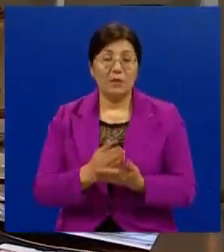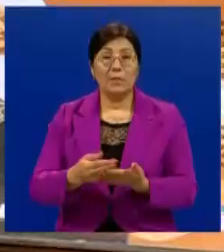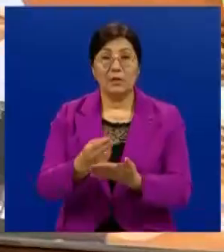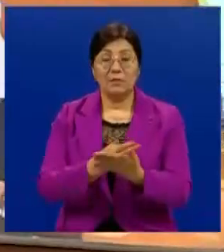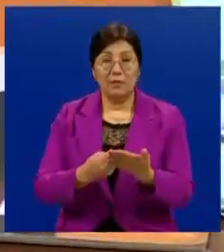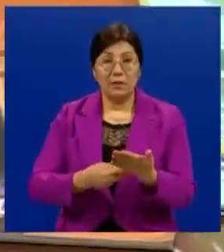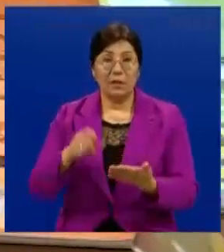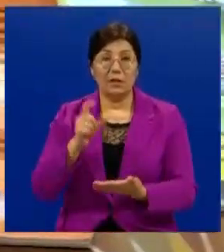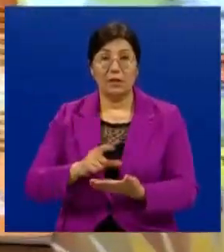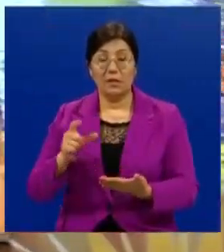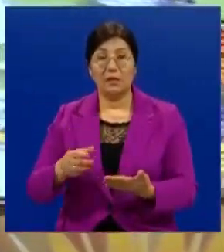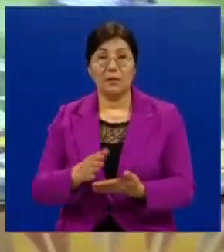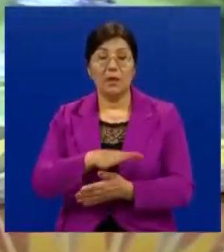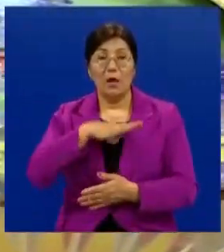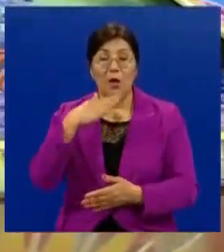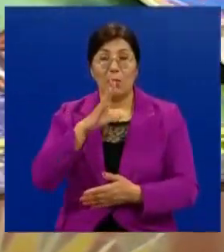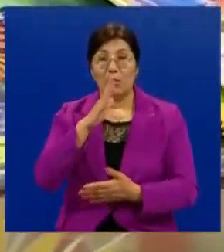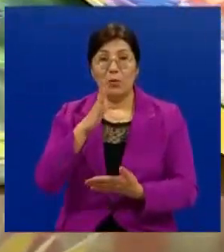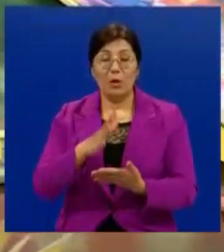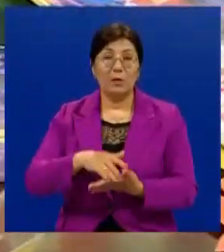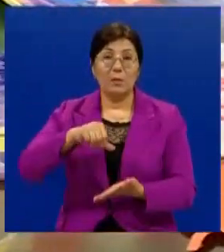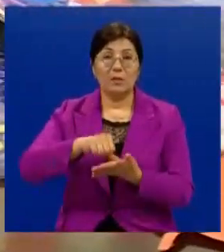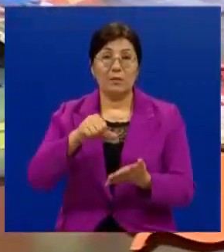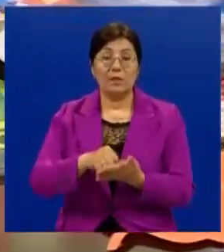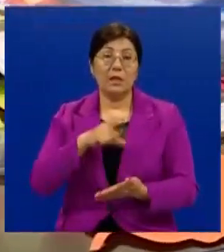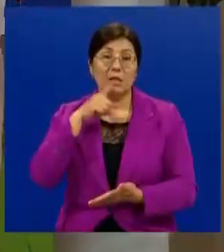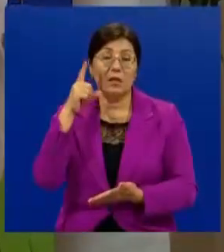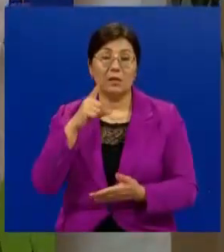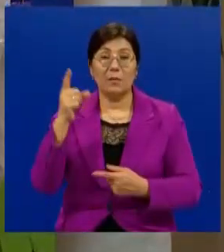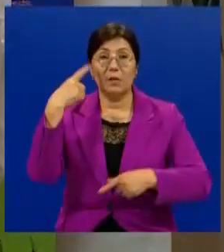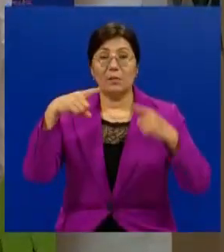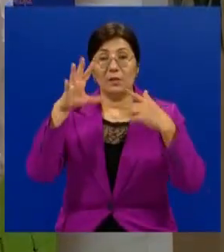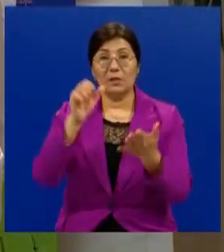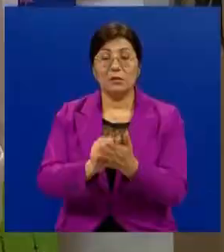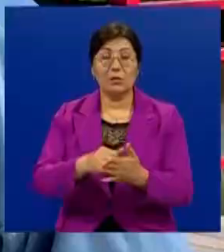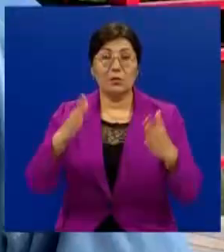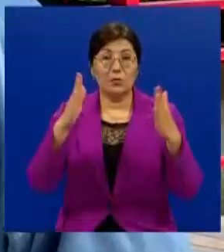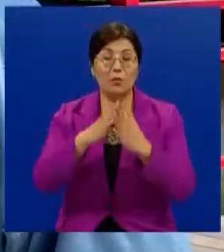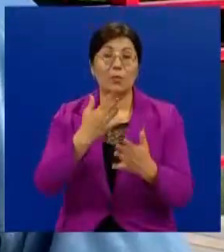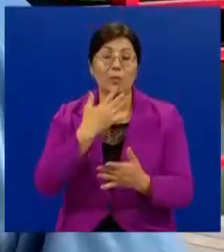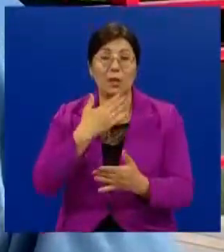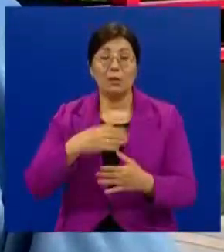и художников. К слову, много лет привлечением молодежи к искусству занимается Дом народного творчества.